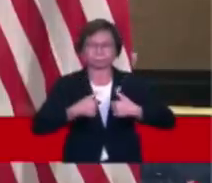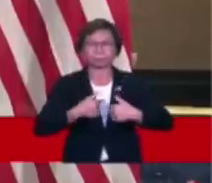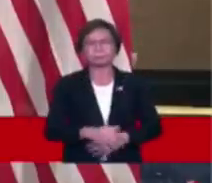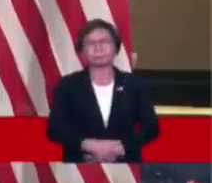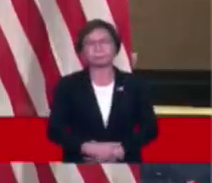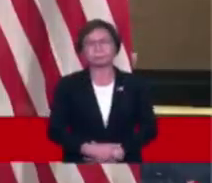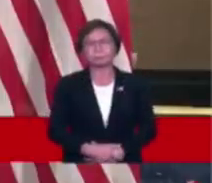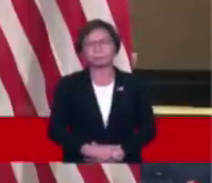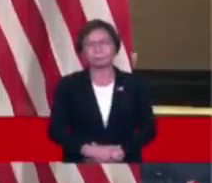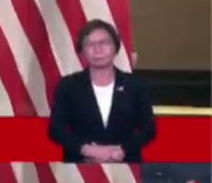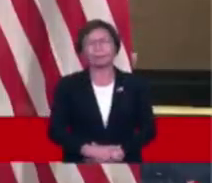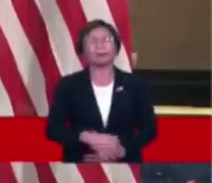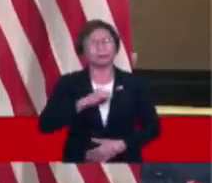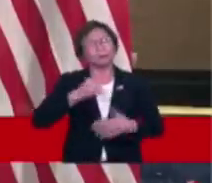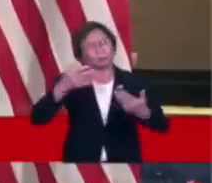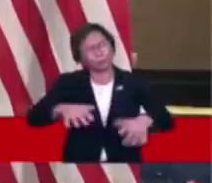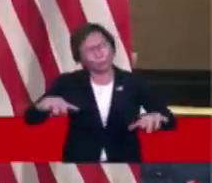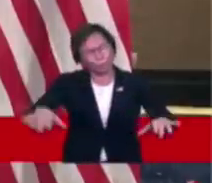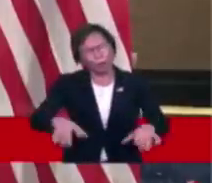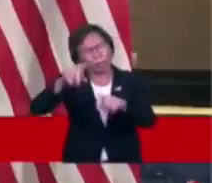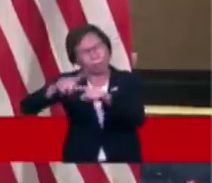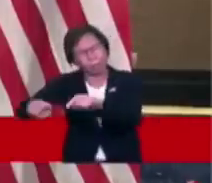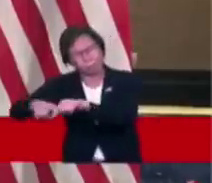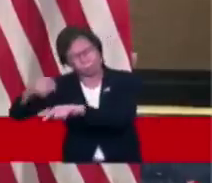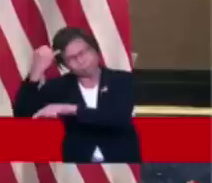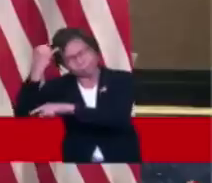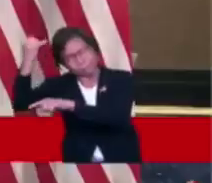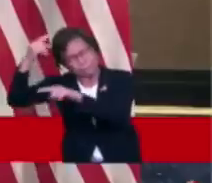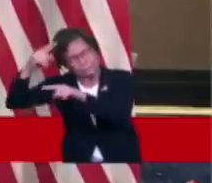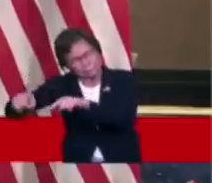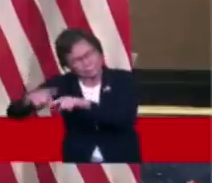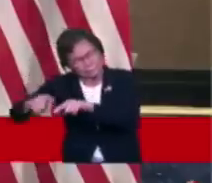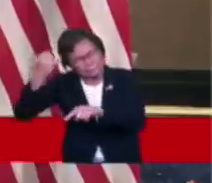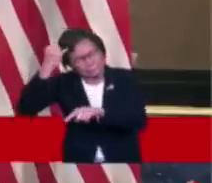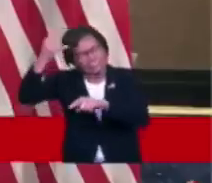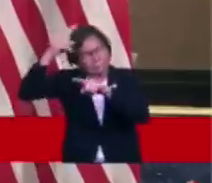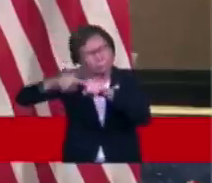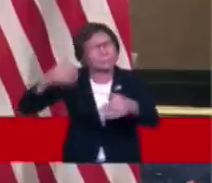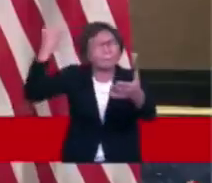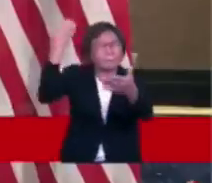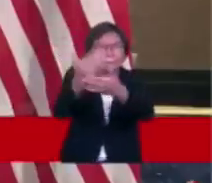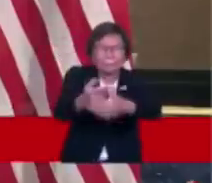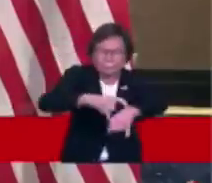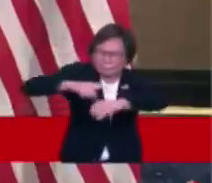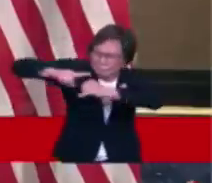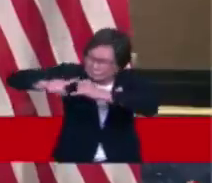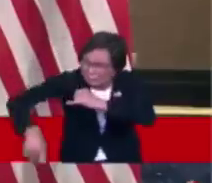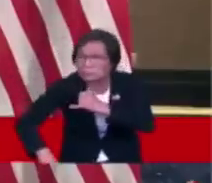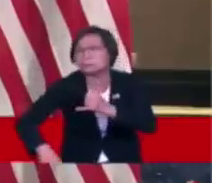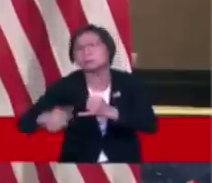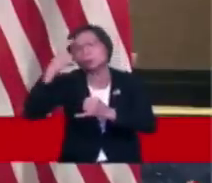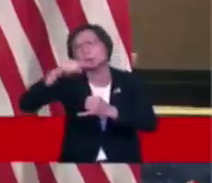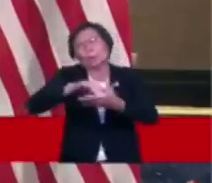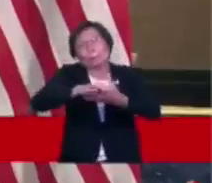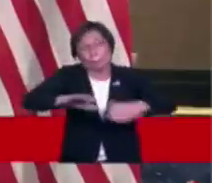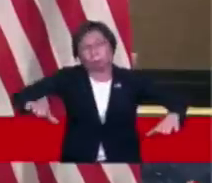Saya telah melakukan berbagai ikhtiar hingga ke saat akhir untuk